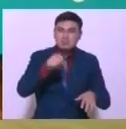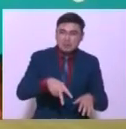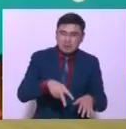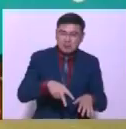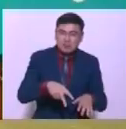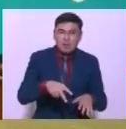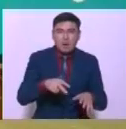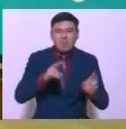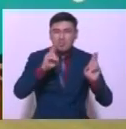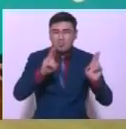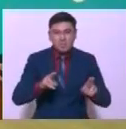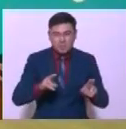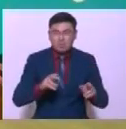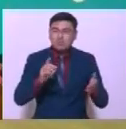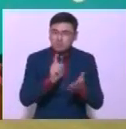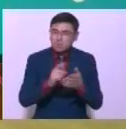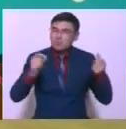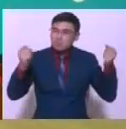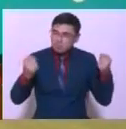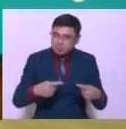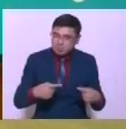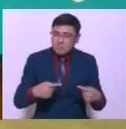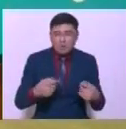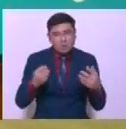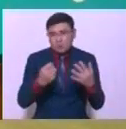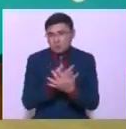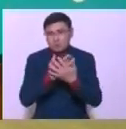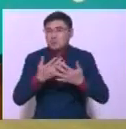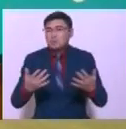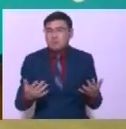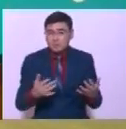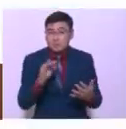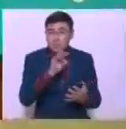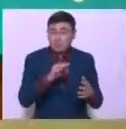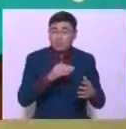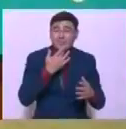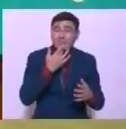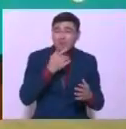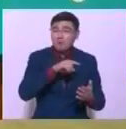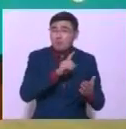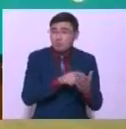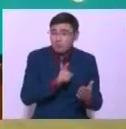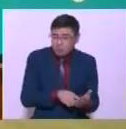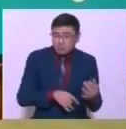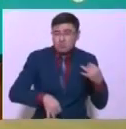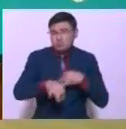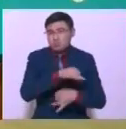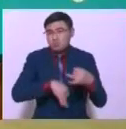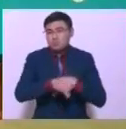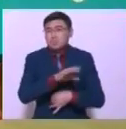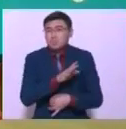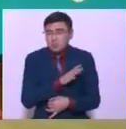тиіс талаптарға сай болуы деген сияқты мәселелер бойынша біраз талқылау өтті. Халықтың өсуіне байланысты жылдан